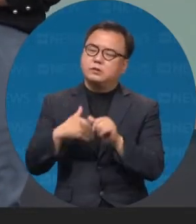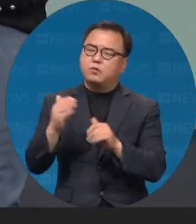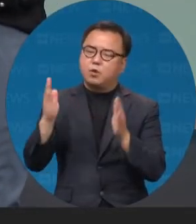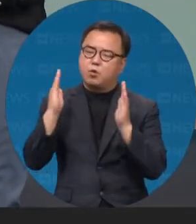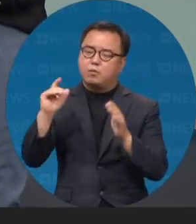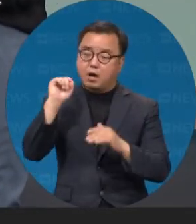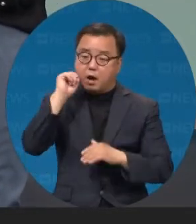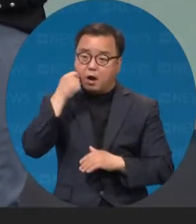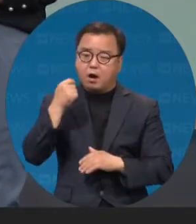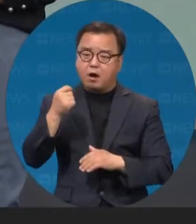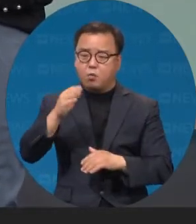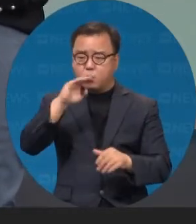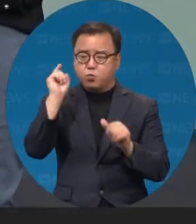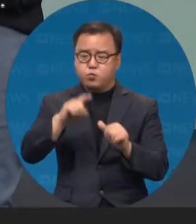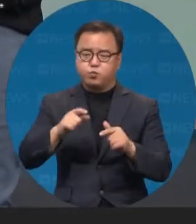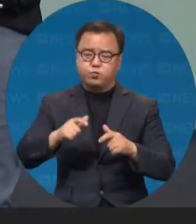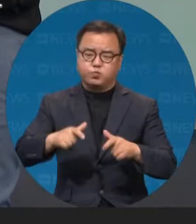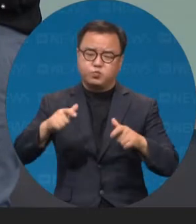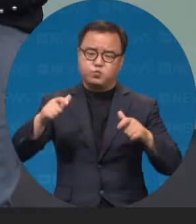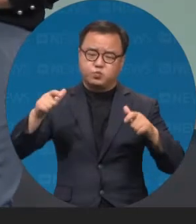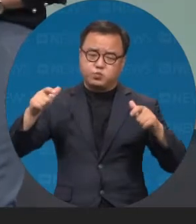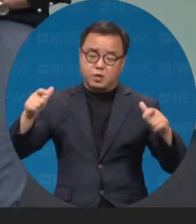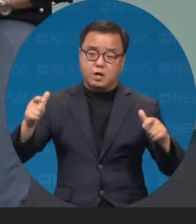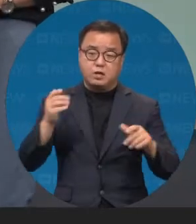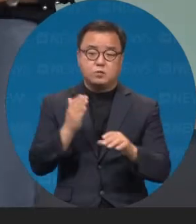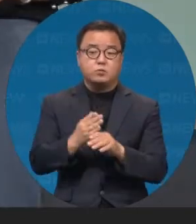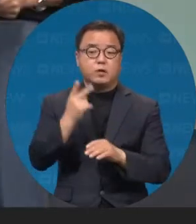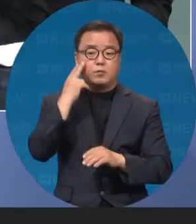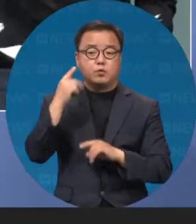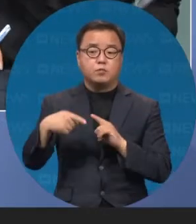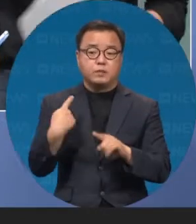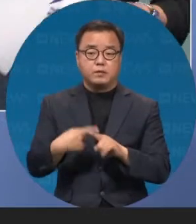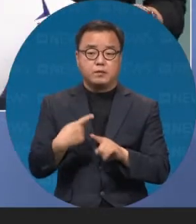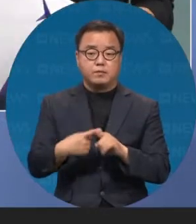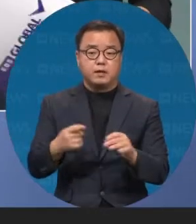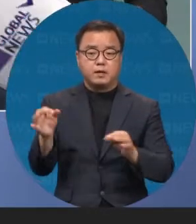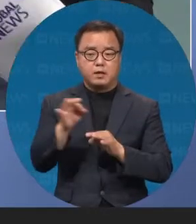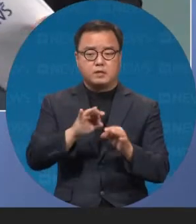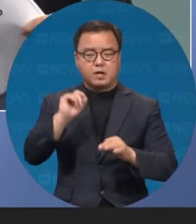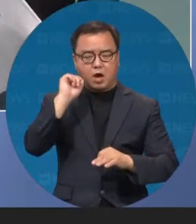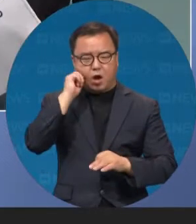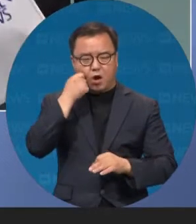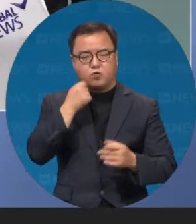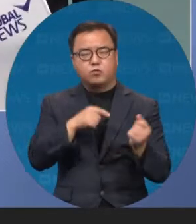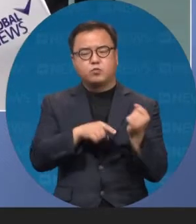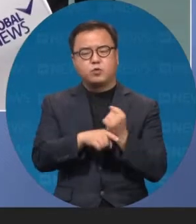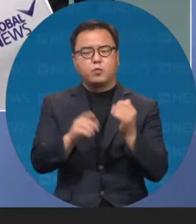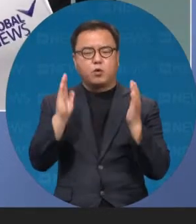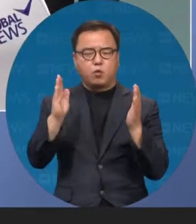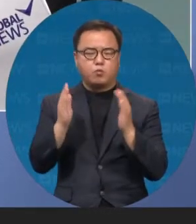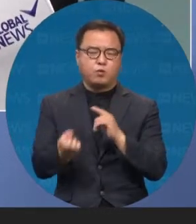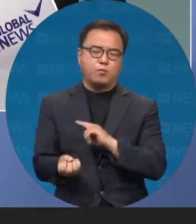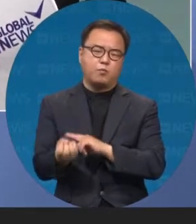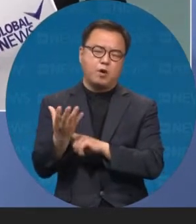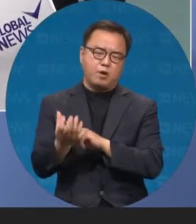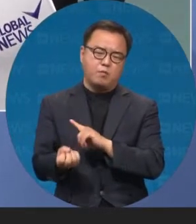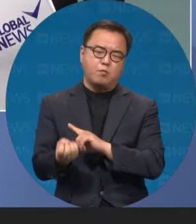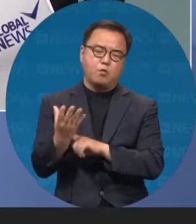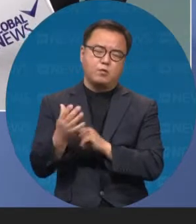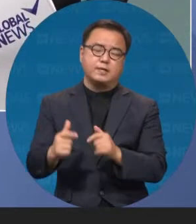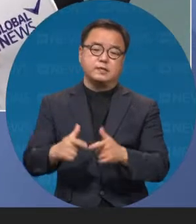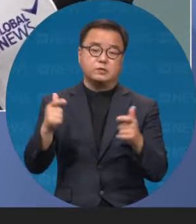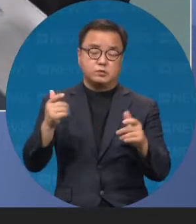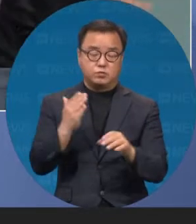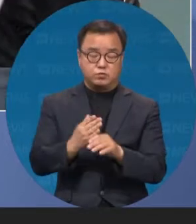확장자가 폭증하는 미국도 마찬가지 인데요 이 경제사 어려움에 학업을 포기한 학생들이 내면서 미국에서는 이달 이